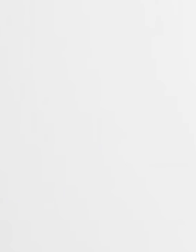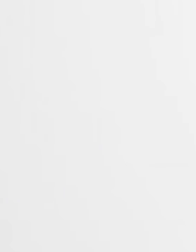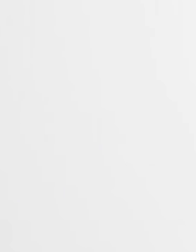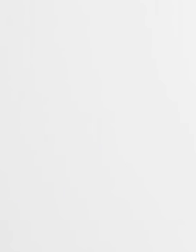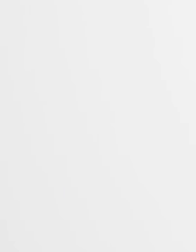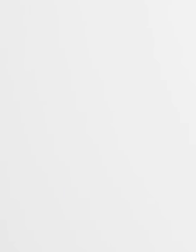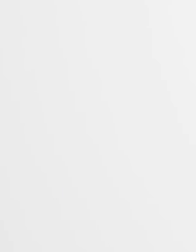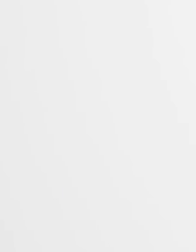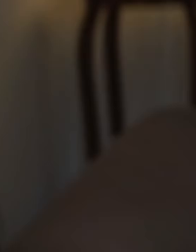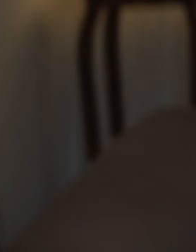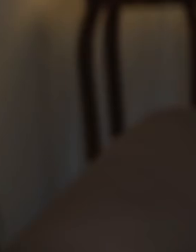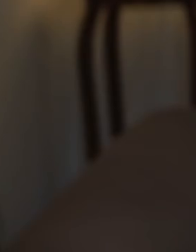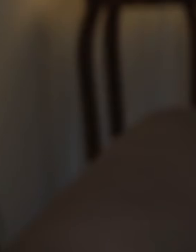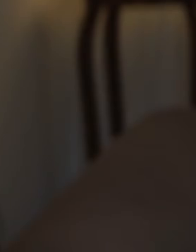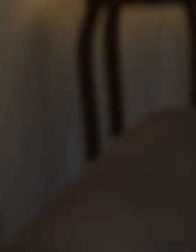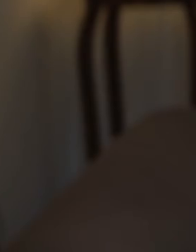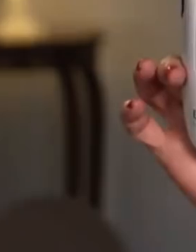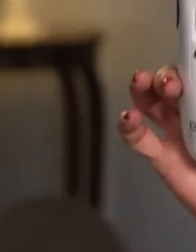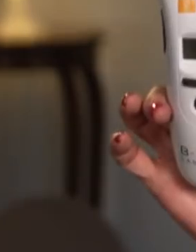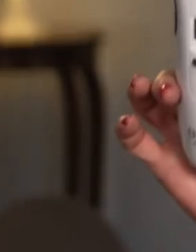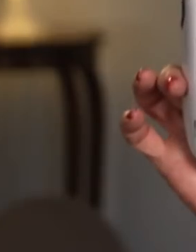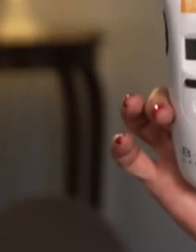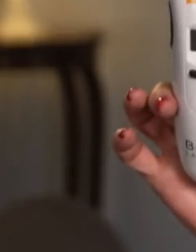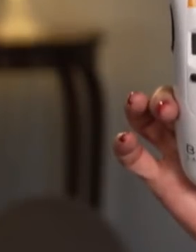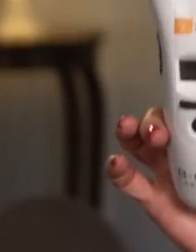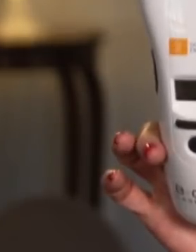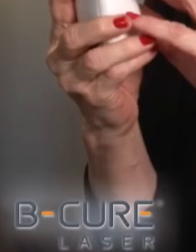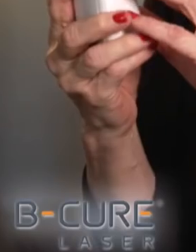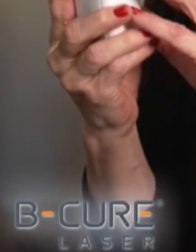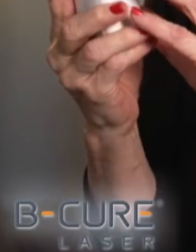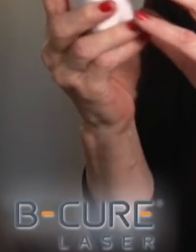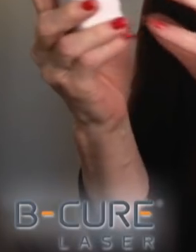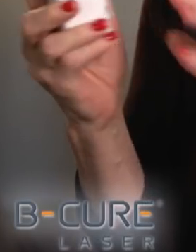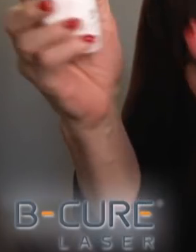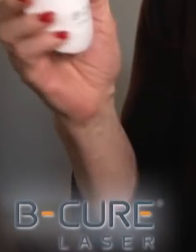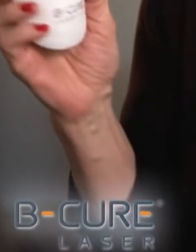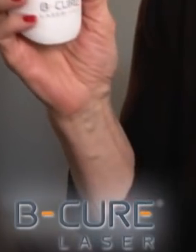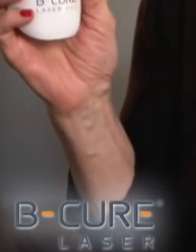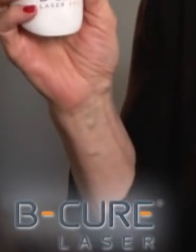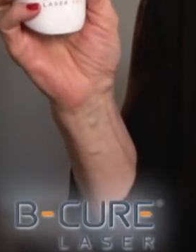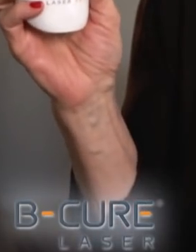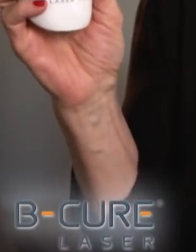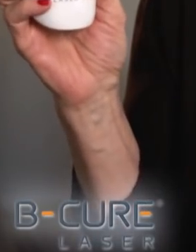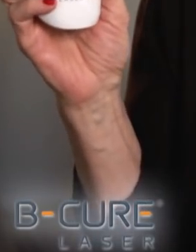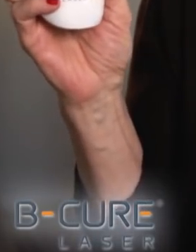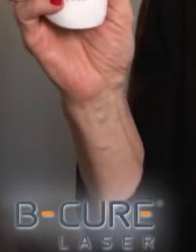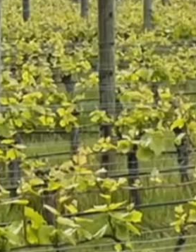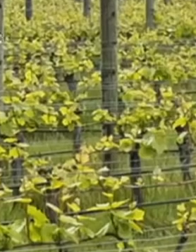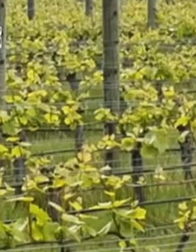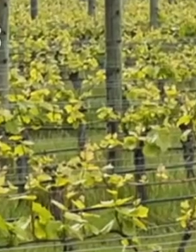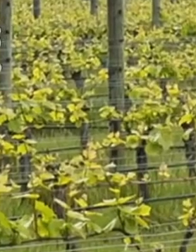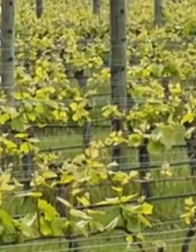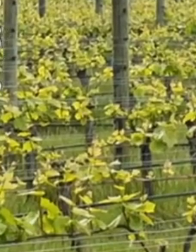תחזית בחסות ביקיו לייזר, כאבי הברכיים נעלמו. ביקיו לייזר הוכח מחקרית כי יעיל בהפחתת